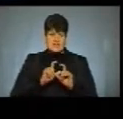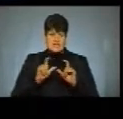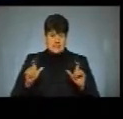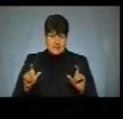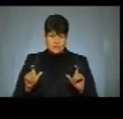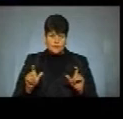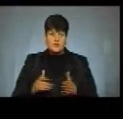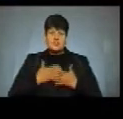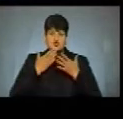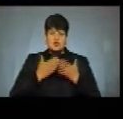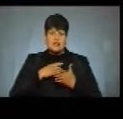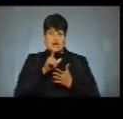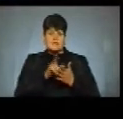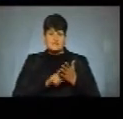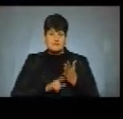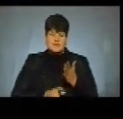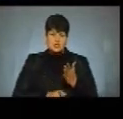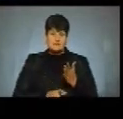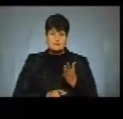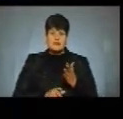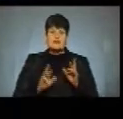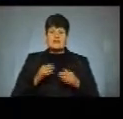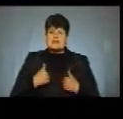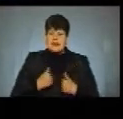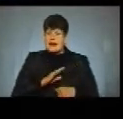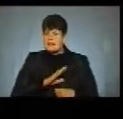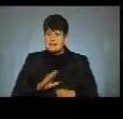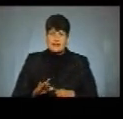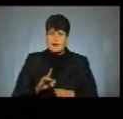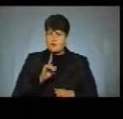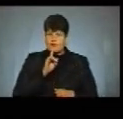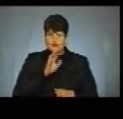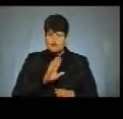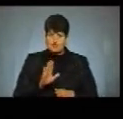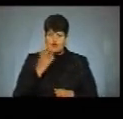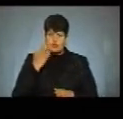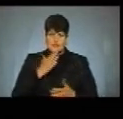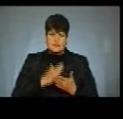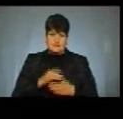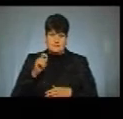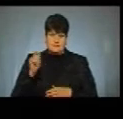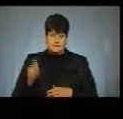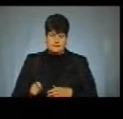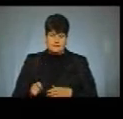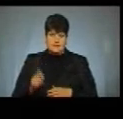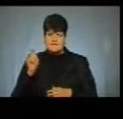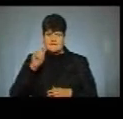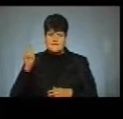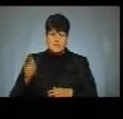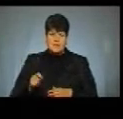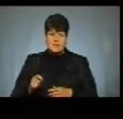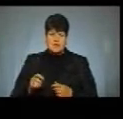університету читають вірш Алли Бінцаровської «Я не мовчу, коли йде війна». Війна за владу, за